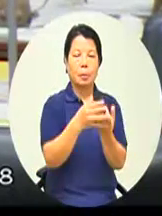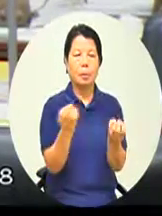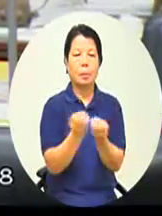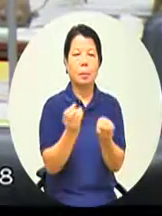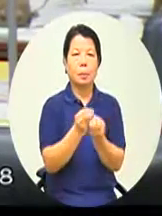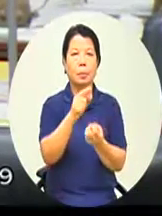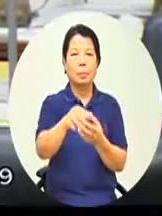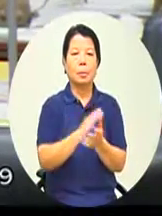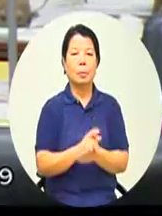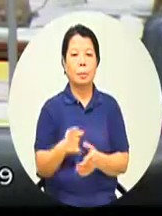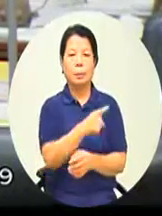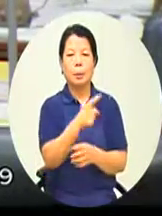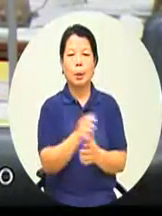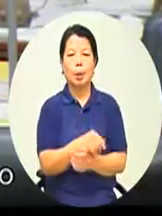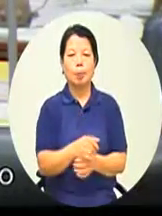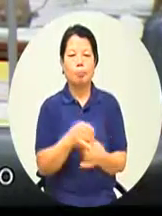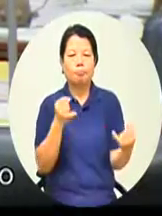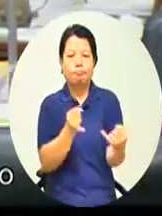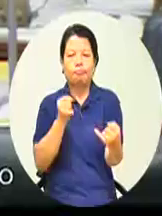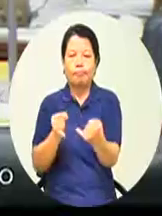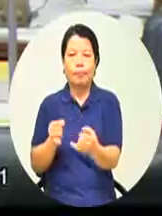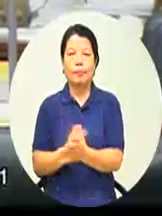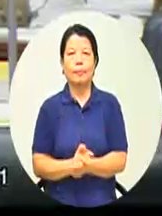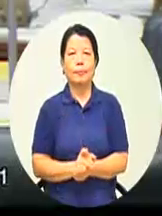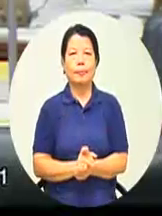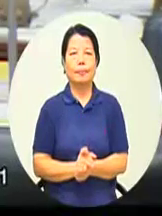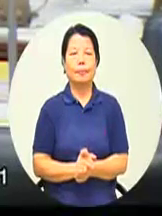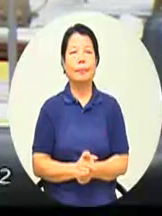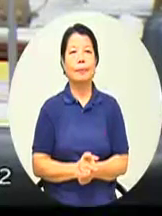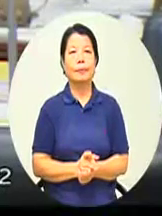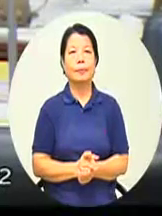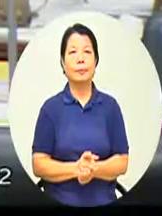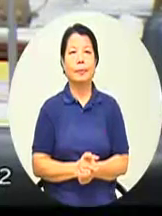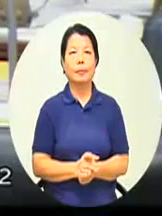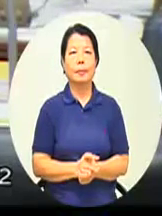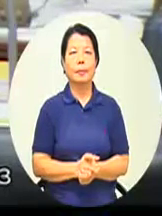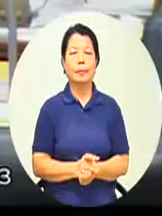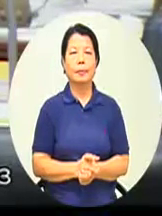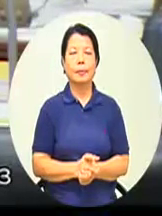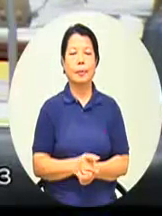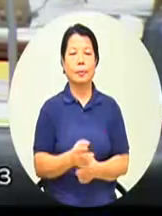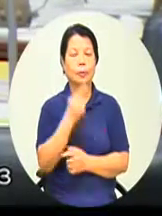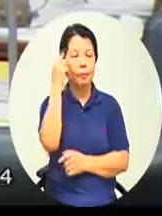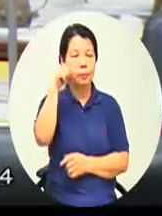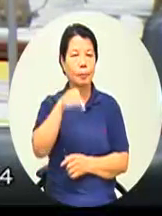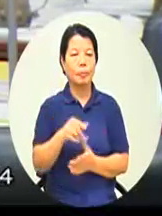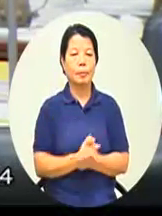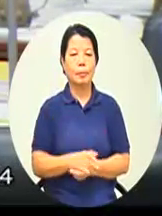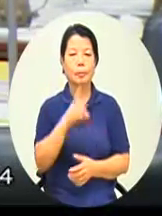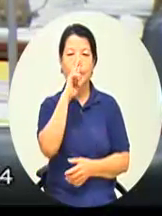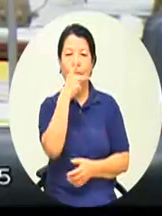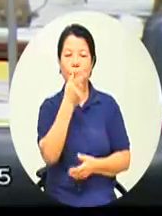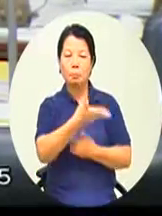觉得群起共愤的情绪，好像反而更严重。那我觉得这是一个错误的沟通方式哈。如果